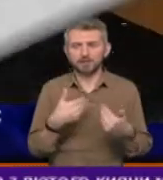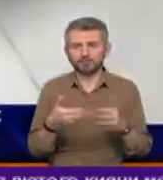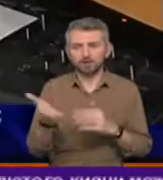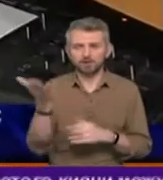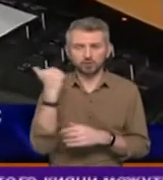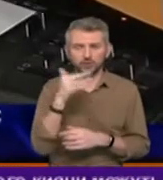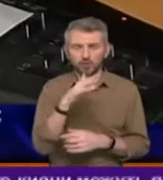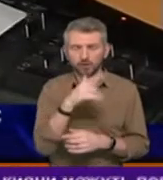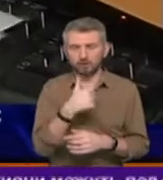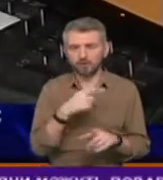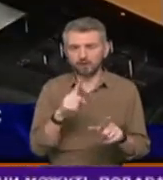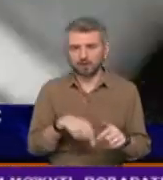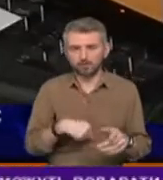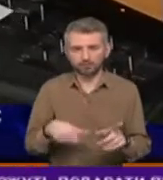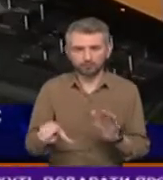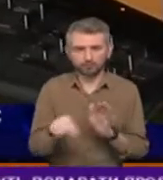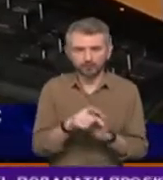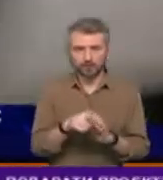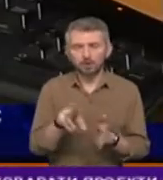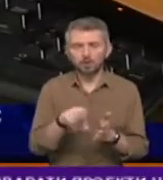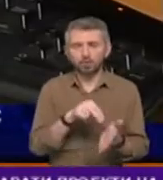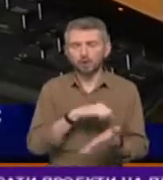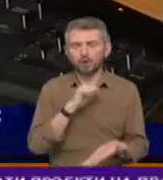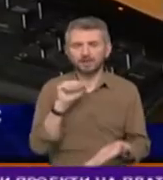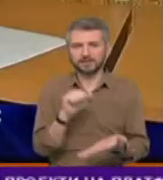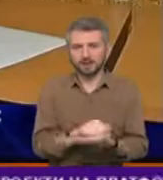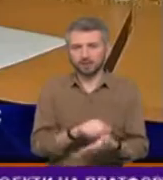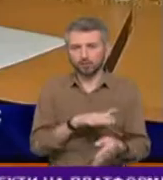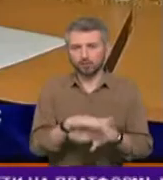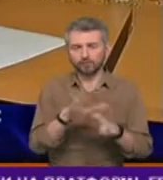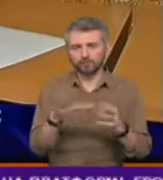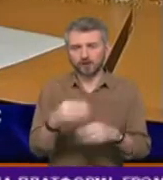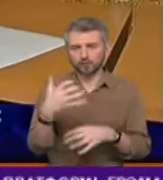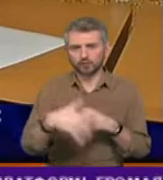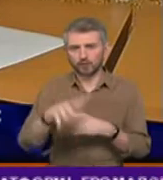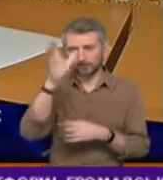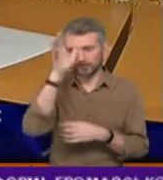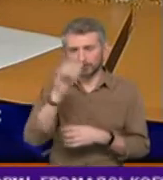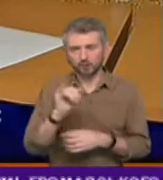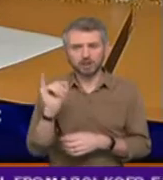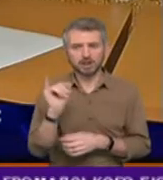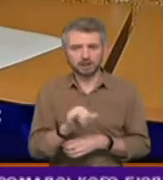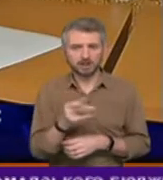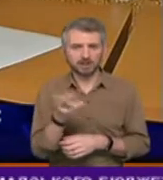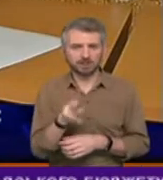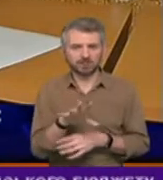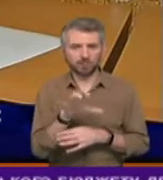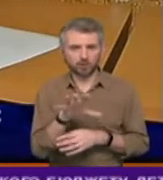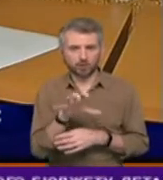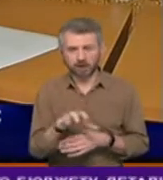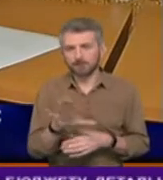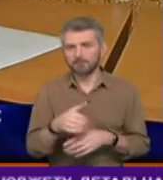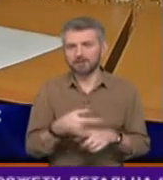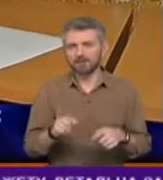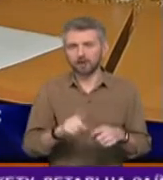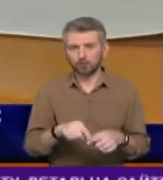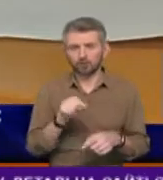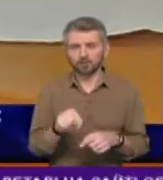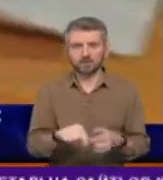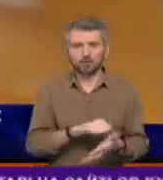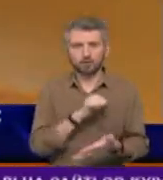англійська школа, і навколо були дуже багато людей з інших англійських школ, які, ну, дійсно говорили про проблеми з